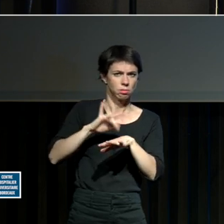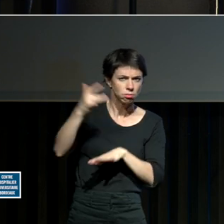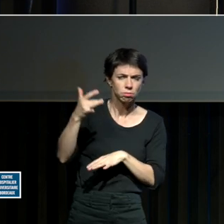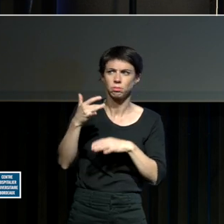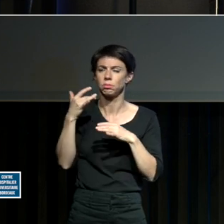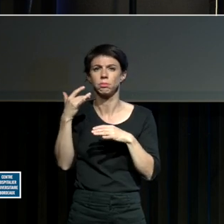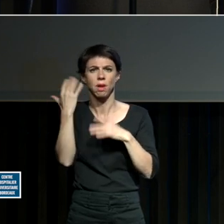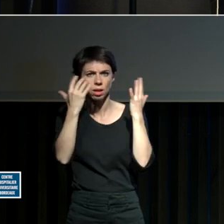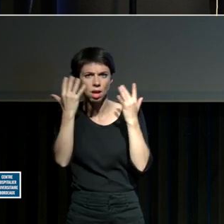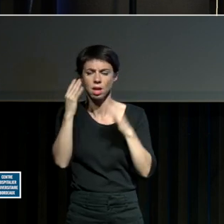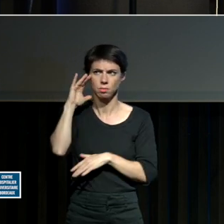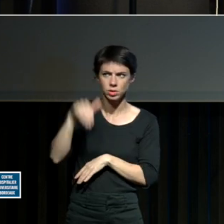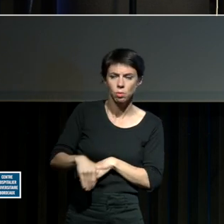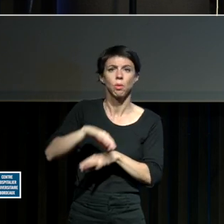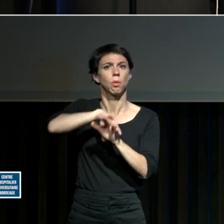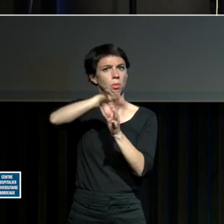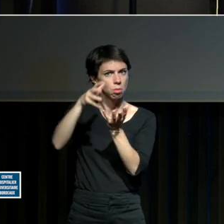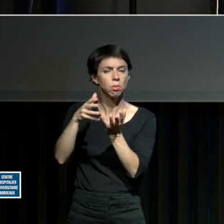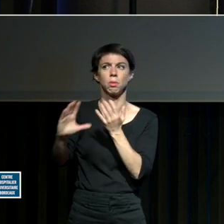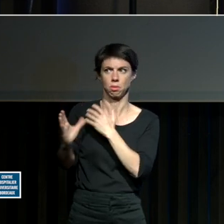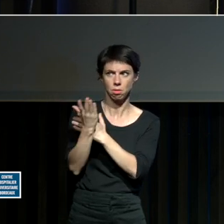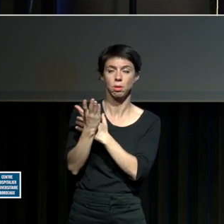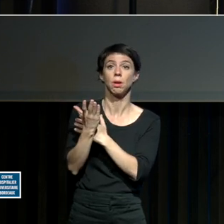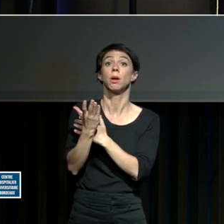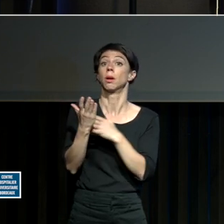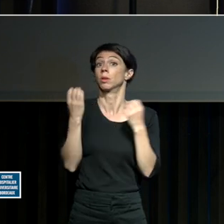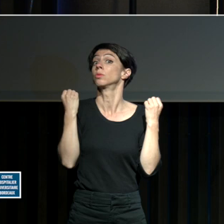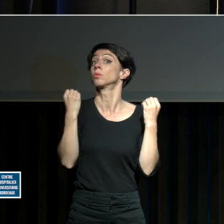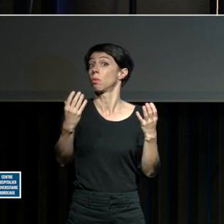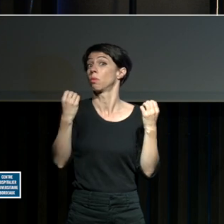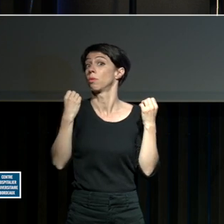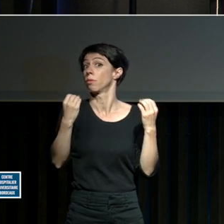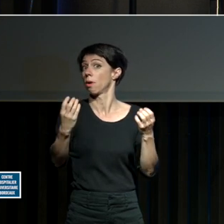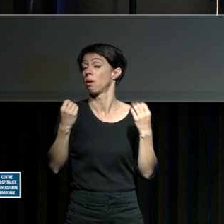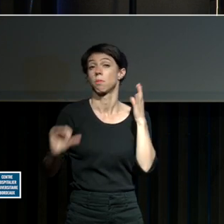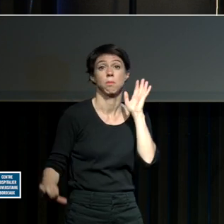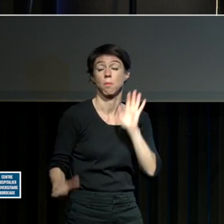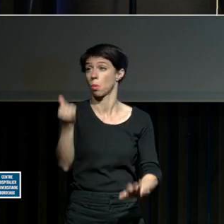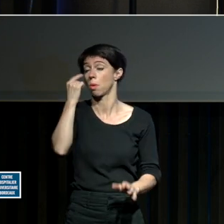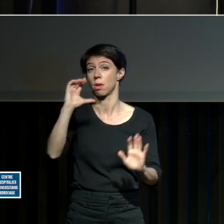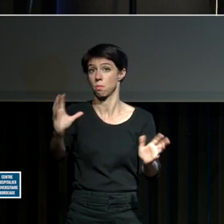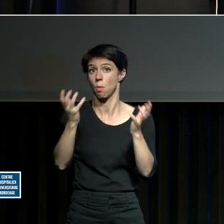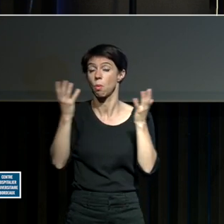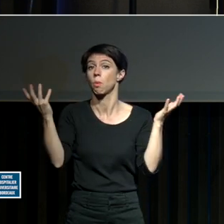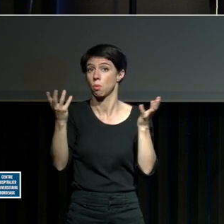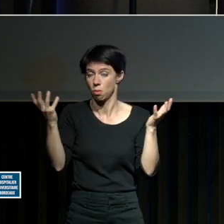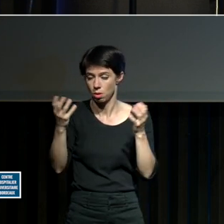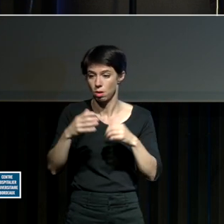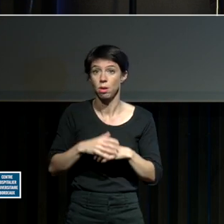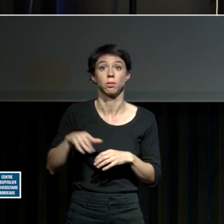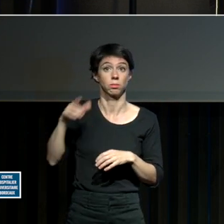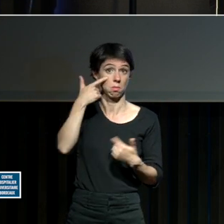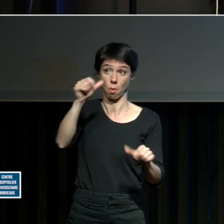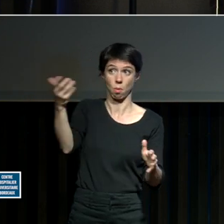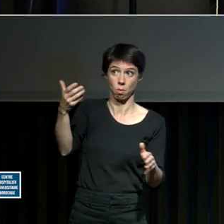dépressifs, et puis très souvent, et ce qui est le signe d'appel souvent le plus fréquent, c'est le retentissement social